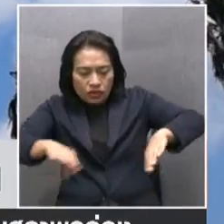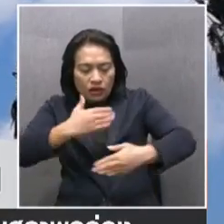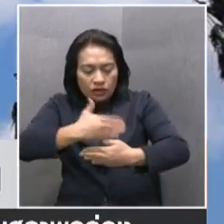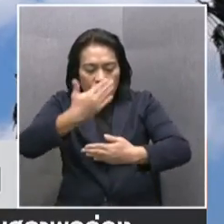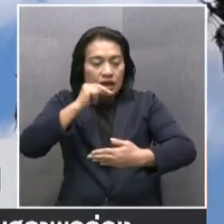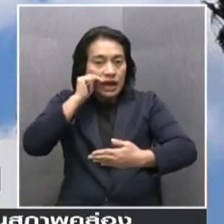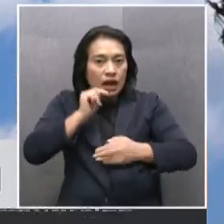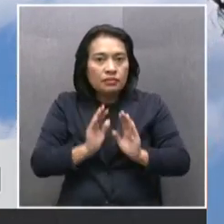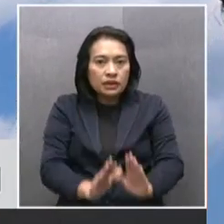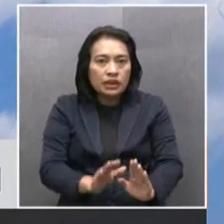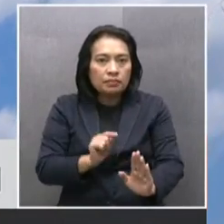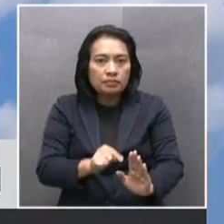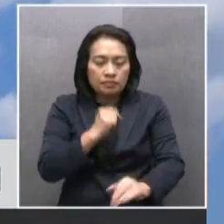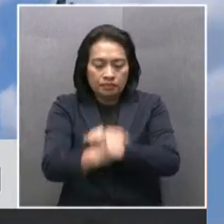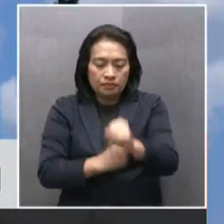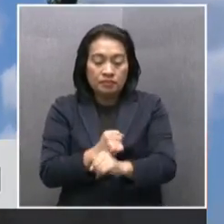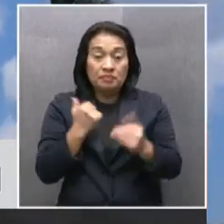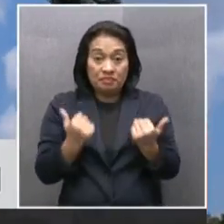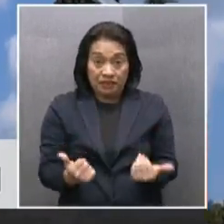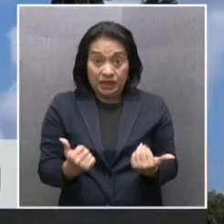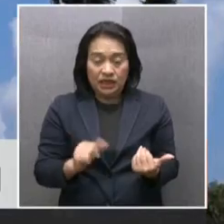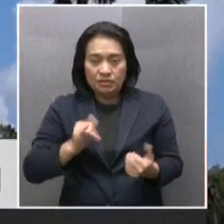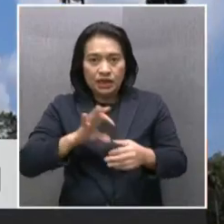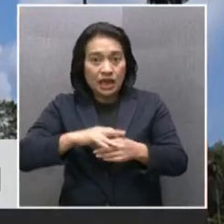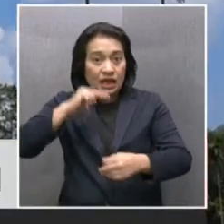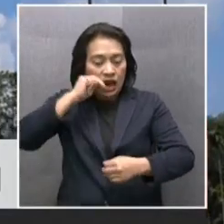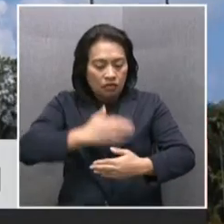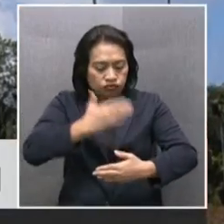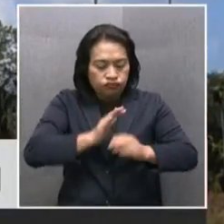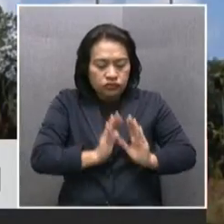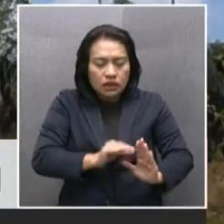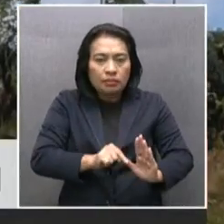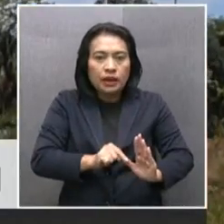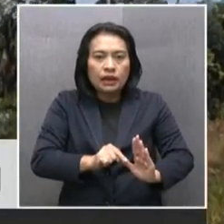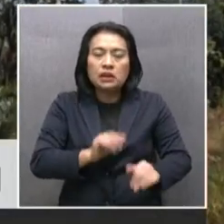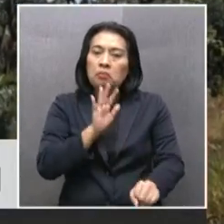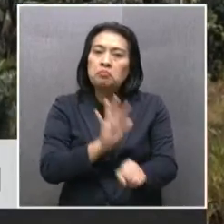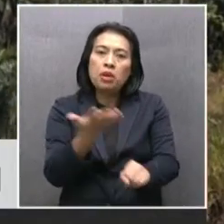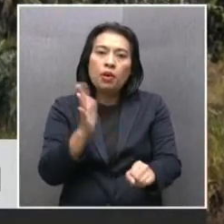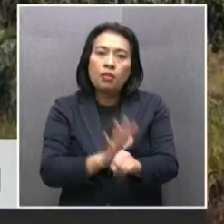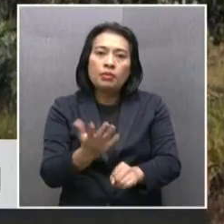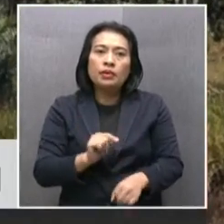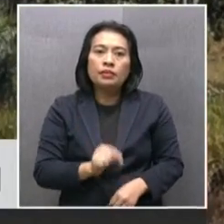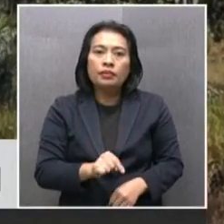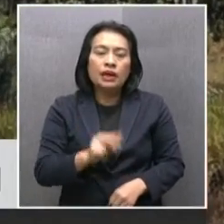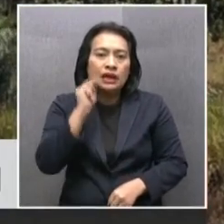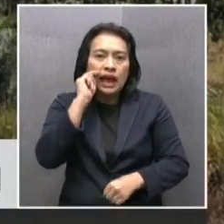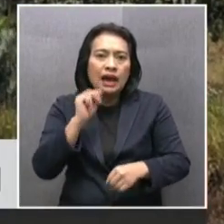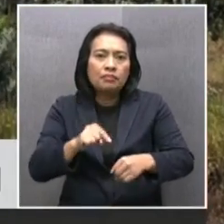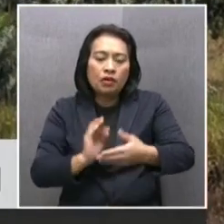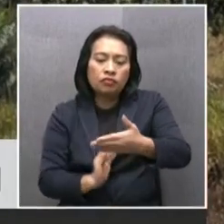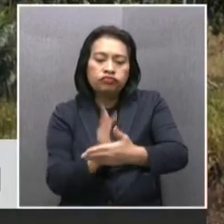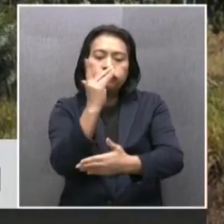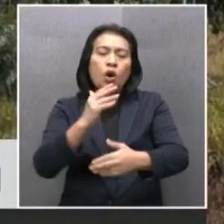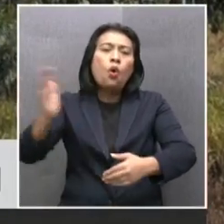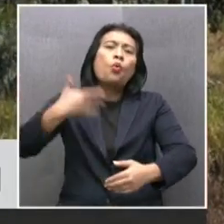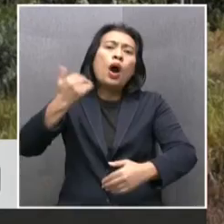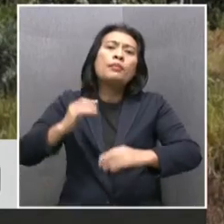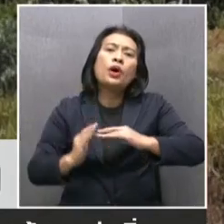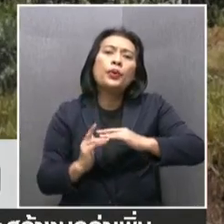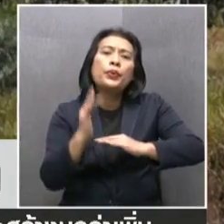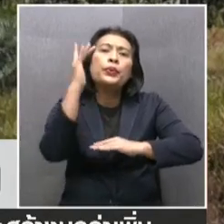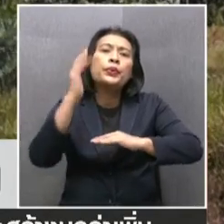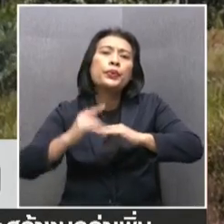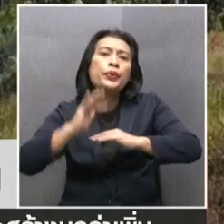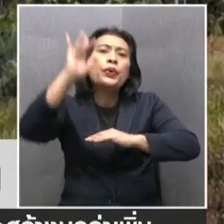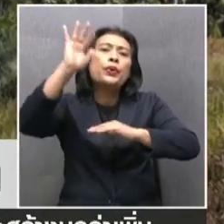ค่ะในปีนี้มีโอกาสน้ำที่กักเก็บจะไม่เต็มความจุประกอบกับการระเหยของน้ำที่มากขึ้นเนื่องจากสภาพอ